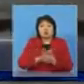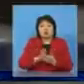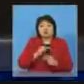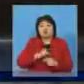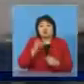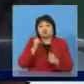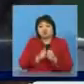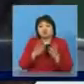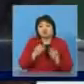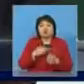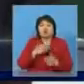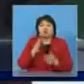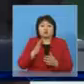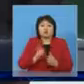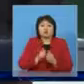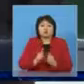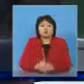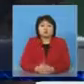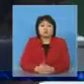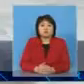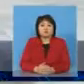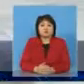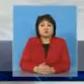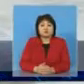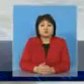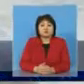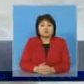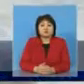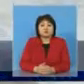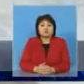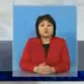жұмыстары күннен күнге қарқын ала түспек. Гүлнара Жолжанова, Мержан Аманжолов, Ақтөбе телеарнасы.